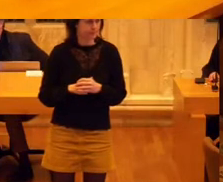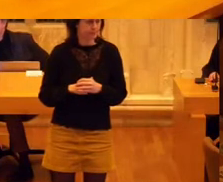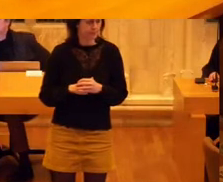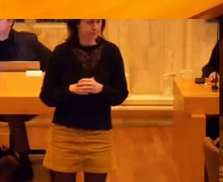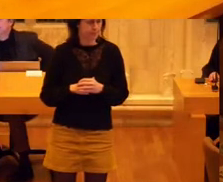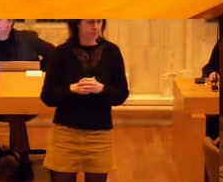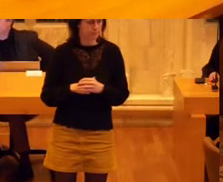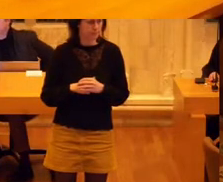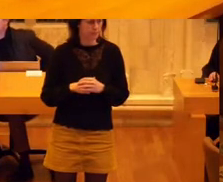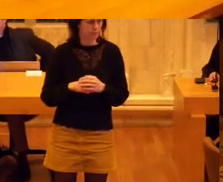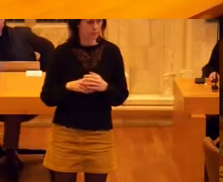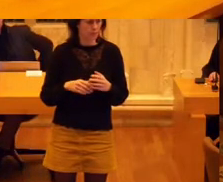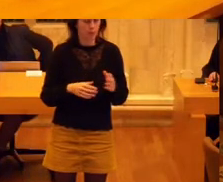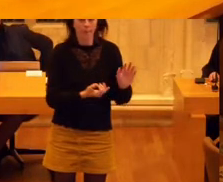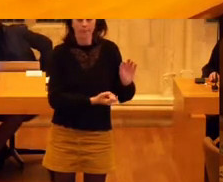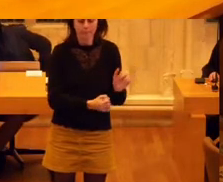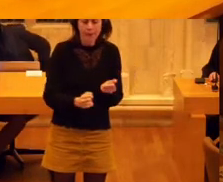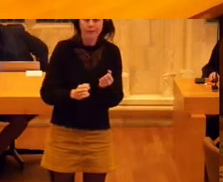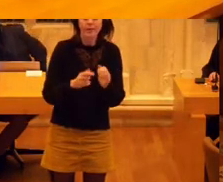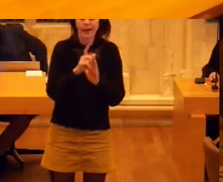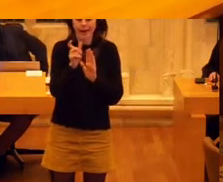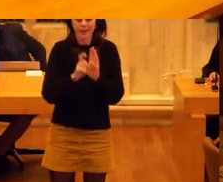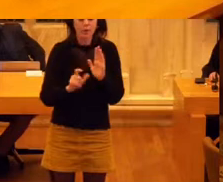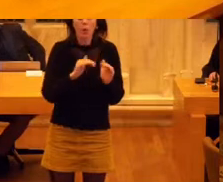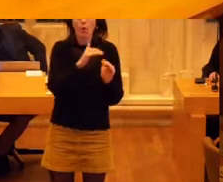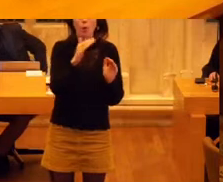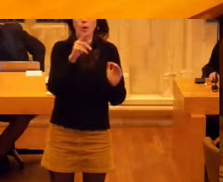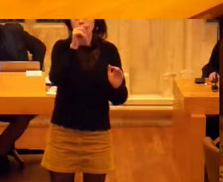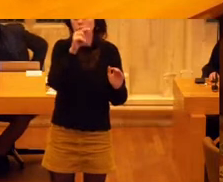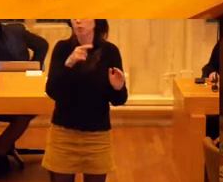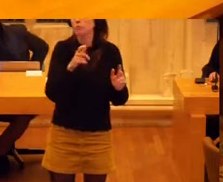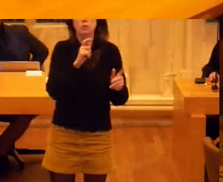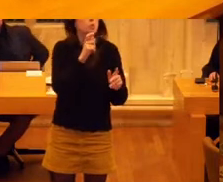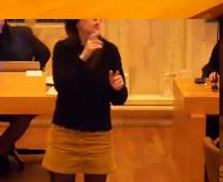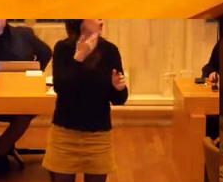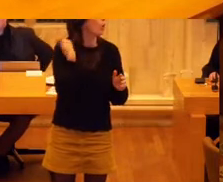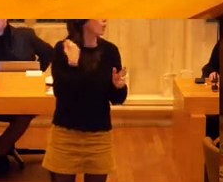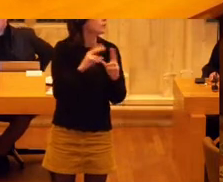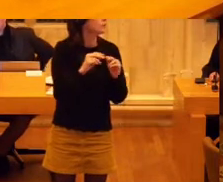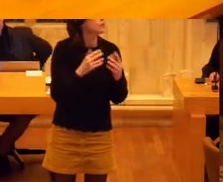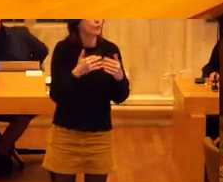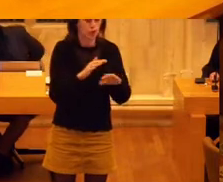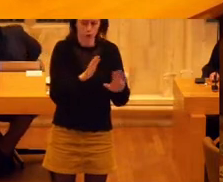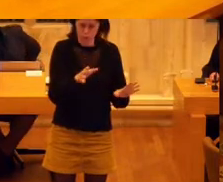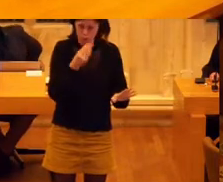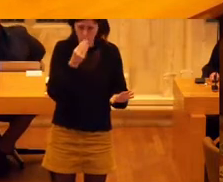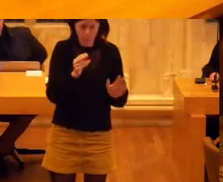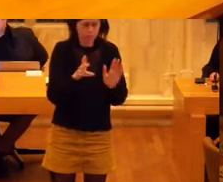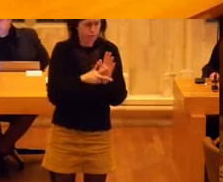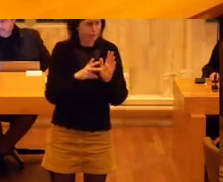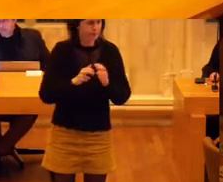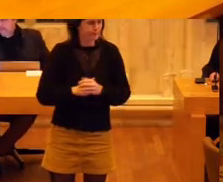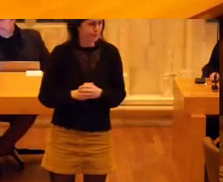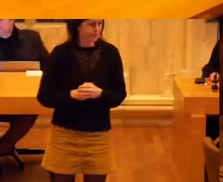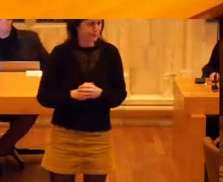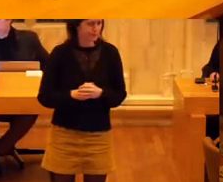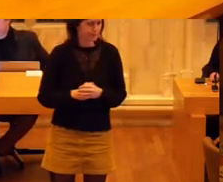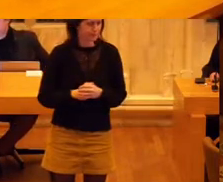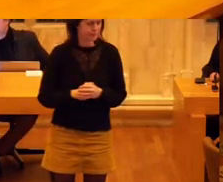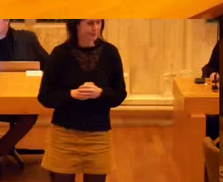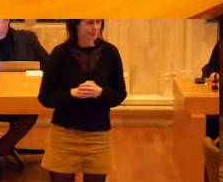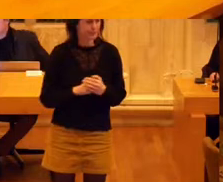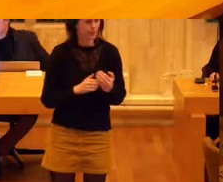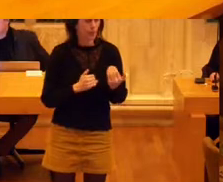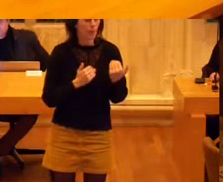L'évolution, la vie en fait du mini-golf et du restaurant de la colline aux oiseaux. On en parlait tout à l'heure. Pas d'opposition. Adopté. Il vous est proposé